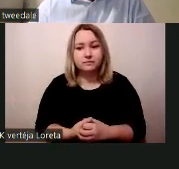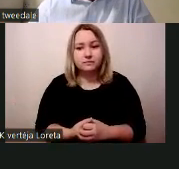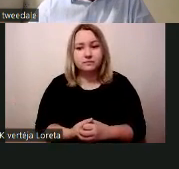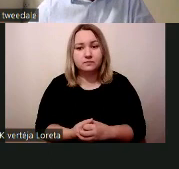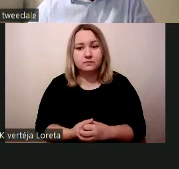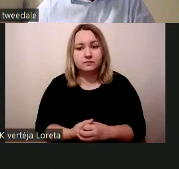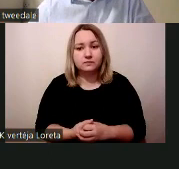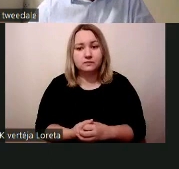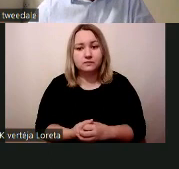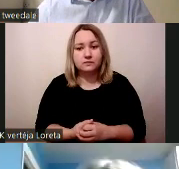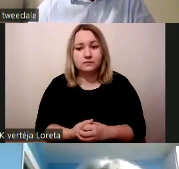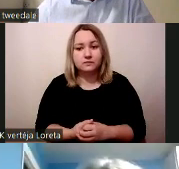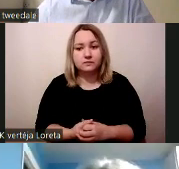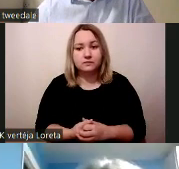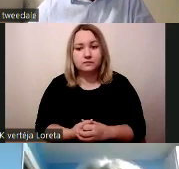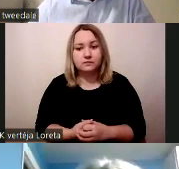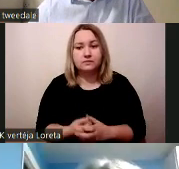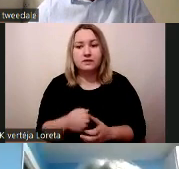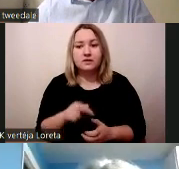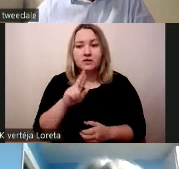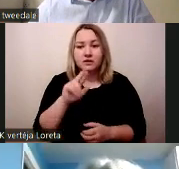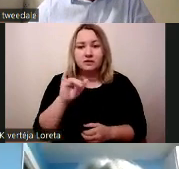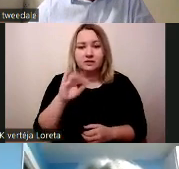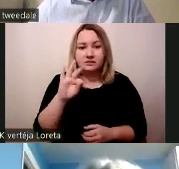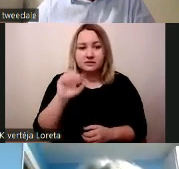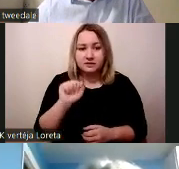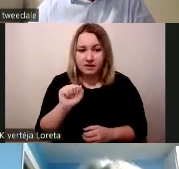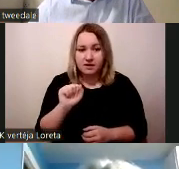Rytą. Jūs būsite